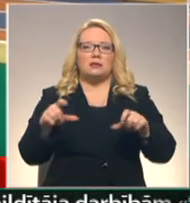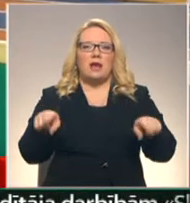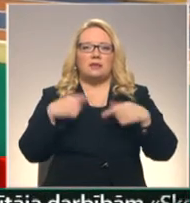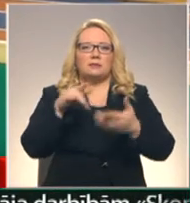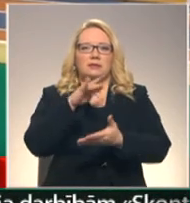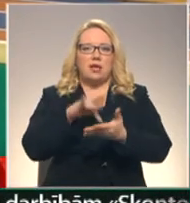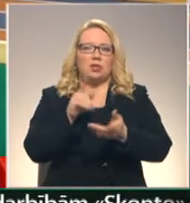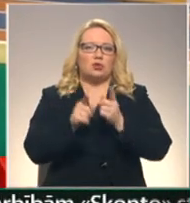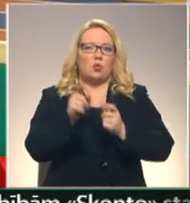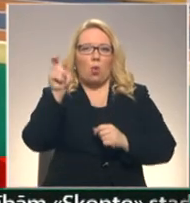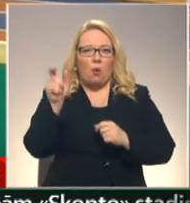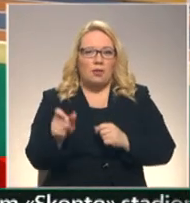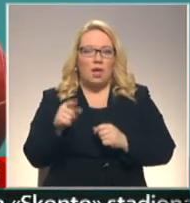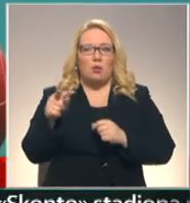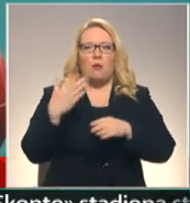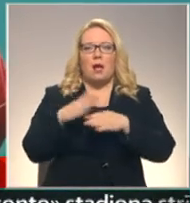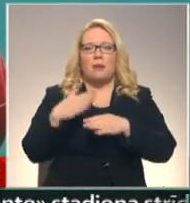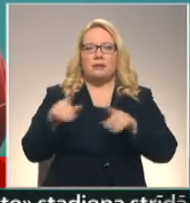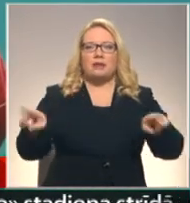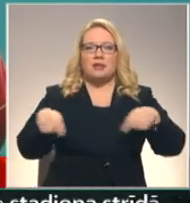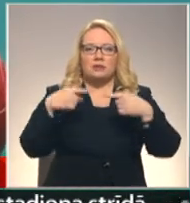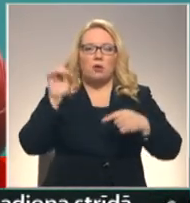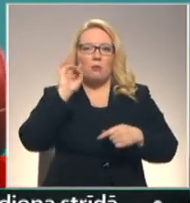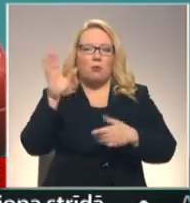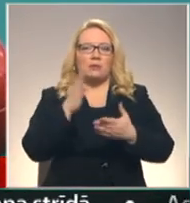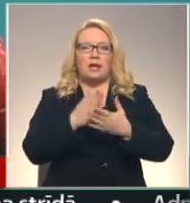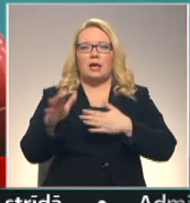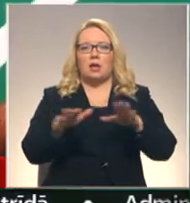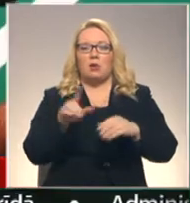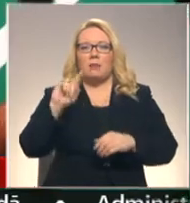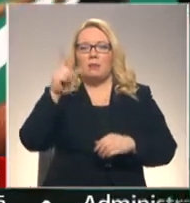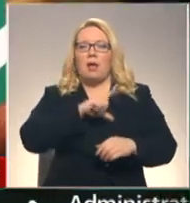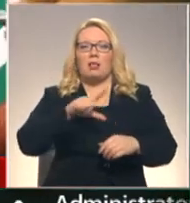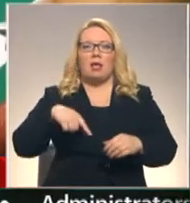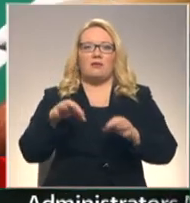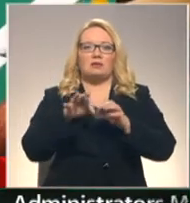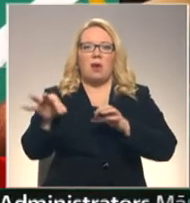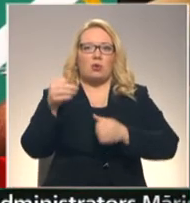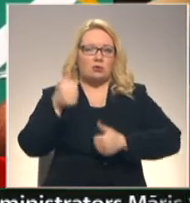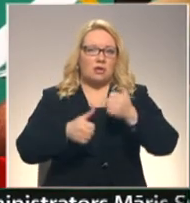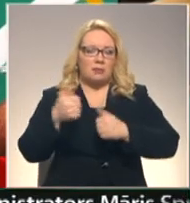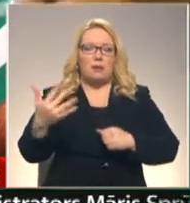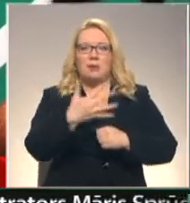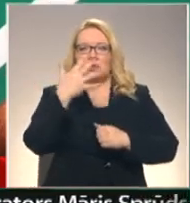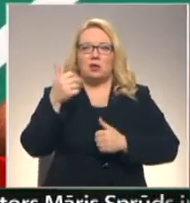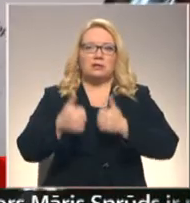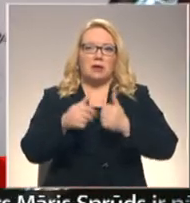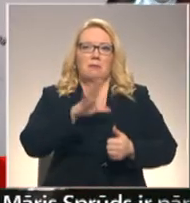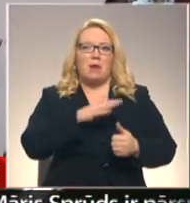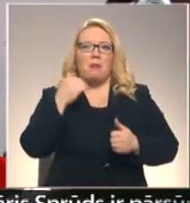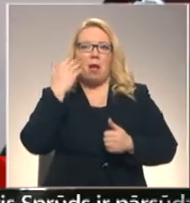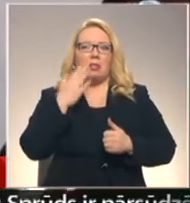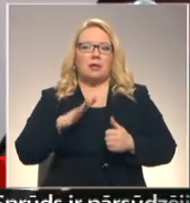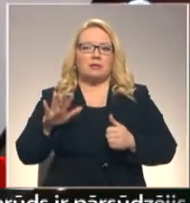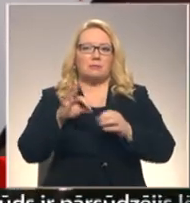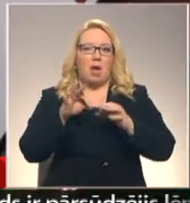Nadija Strazdiņa. To pakāpeniski attīstot un popularizējot, tika rīkotas pirmās Latvijas mēroga sacensības. 5 gadus sacensības bijuši Baltijas